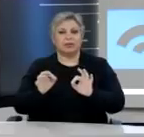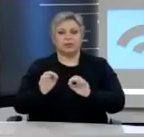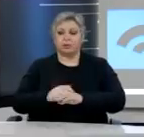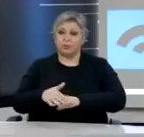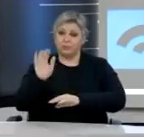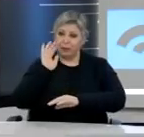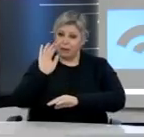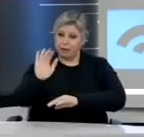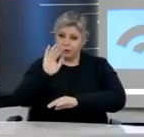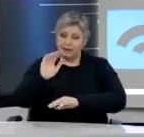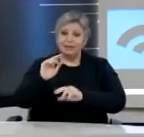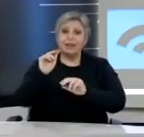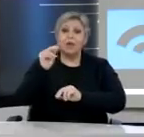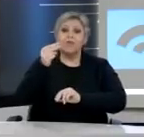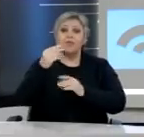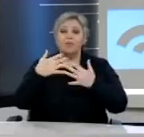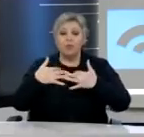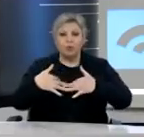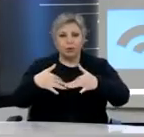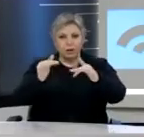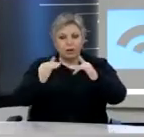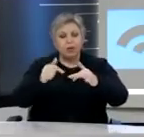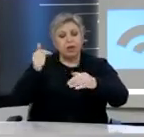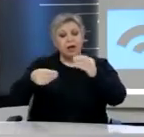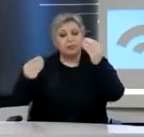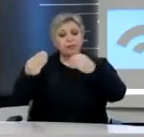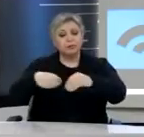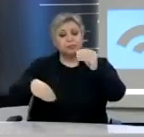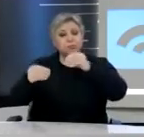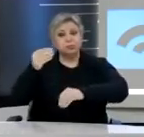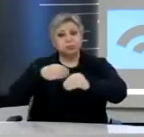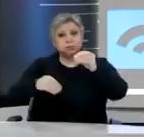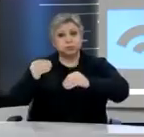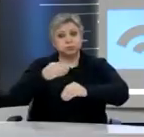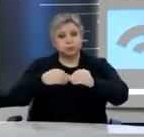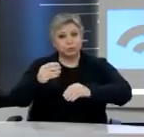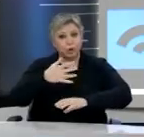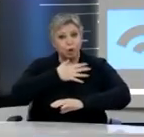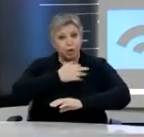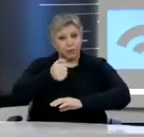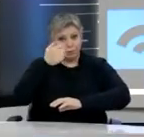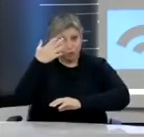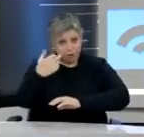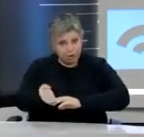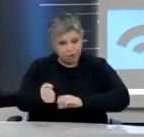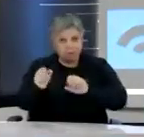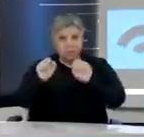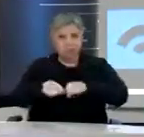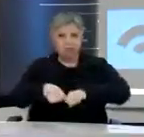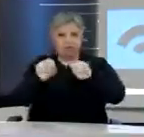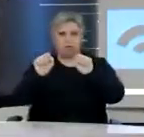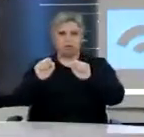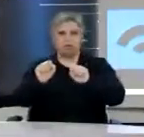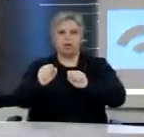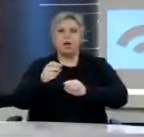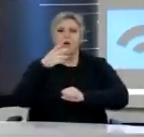να επαναβεβαιώσει την εμπιστοσύνη της στην κυβέρνηση, ώστε η κυβέρνηση αυτή να ολοκληρώσει τη θητεία της.